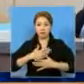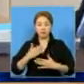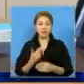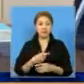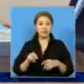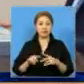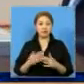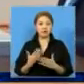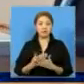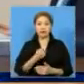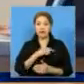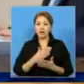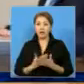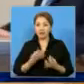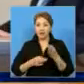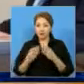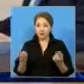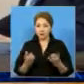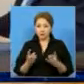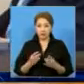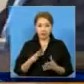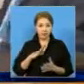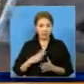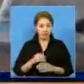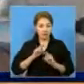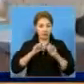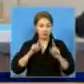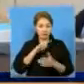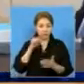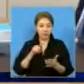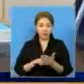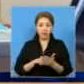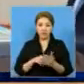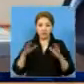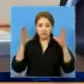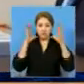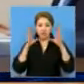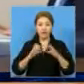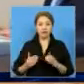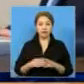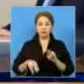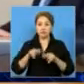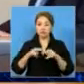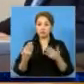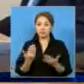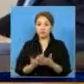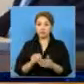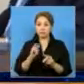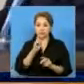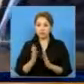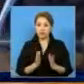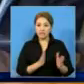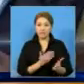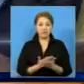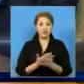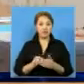медицинское оборудование. Медикаменты для нуждающихся были озвучены вопросы создания исламской академии, строительства библиотеки ислама